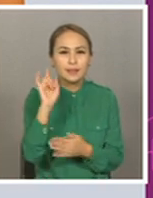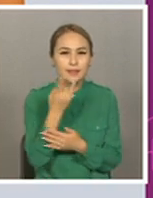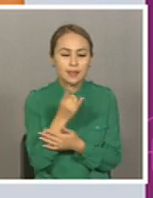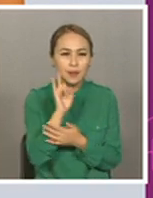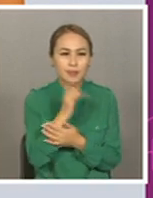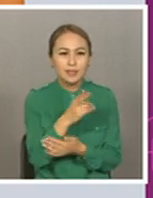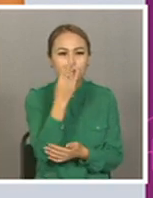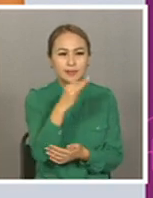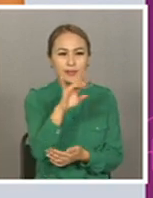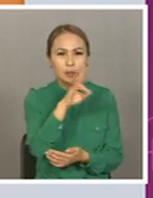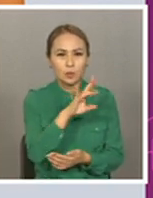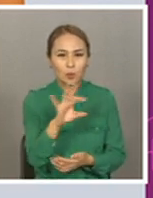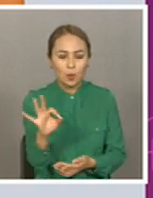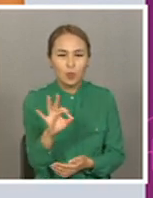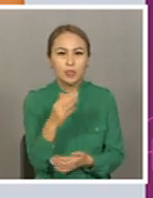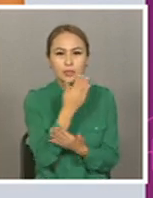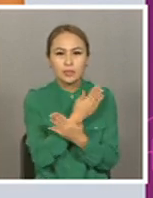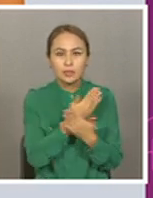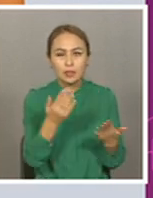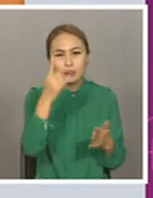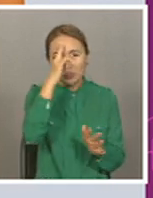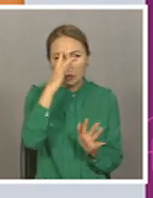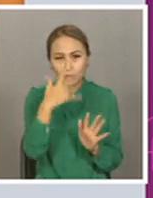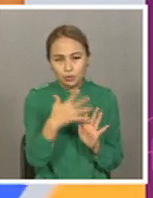Дино, сендер түсіндіңдер ме?